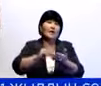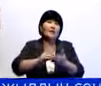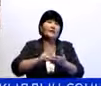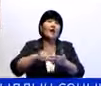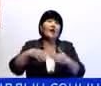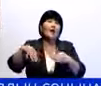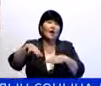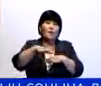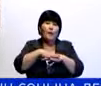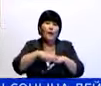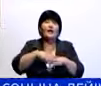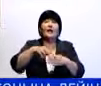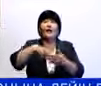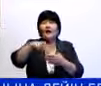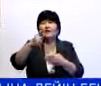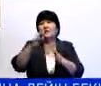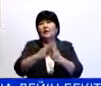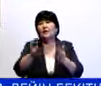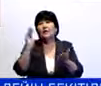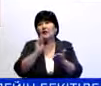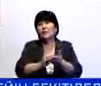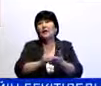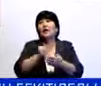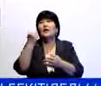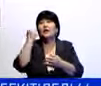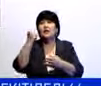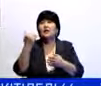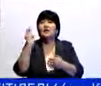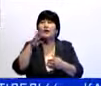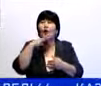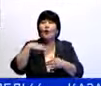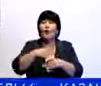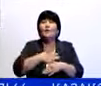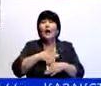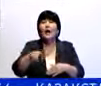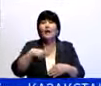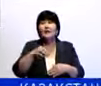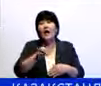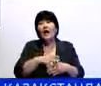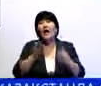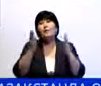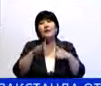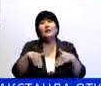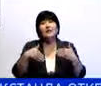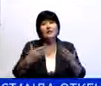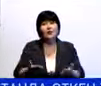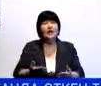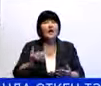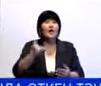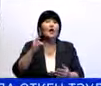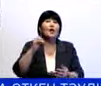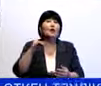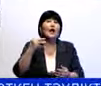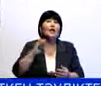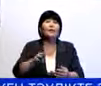хаттары кейін бір кітап болып басылыпты. Жеңіс сарбазы саулығын сұрай келген көпшілікке алғысын айтып, ақ батасын жаудырды. Е, Құдайым